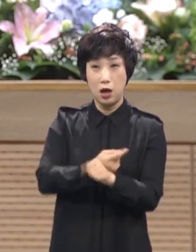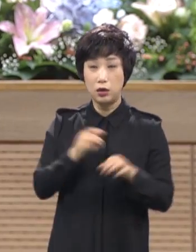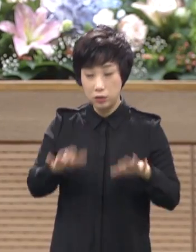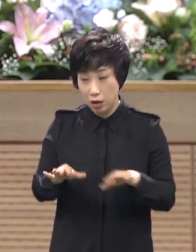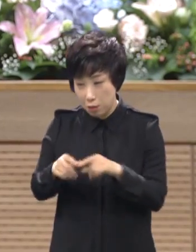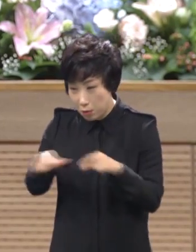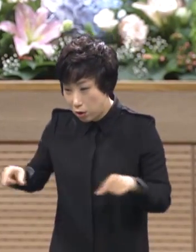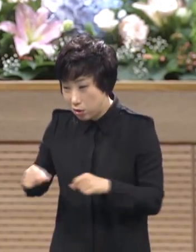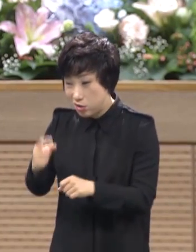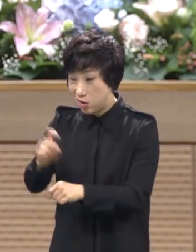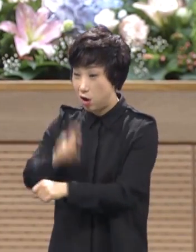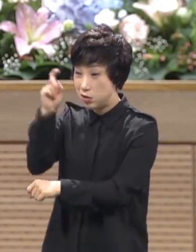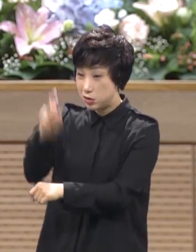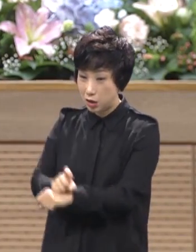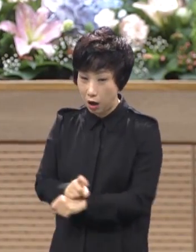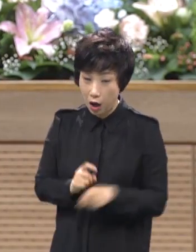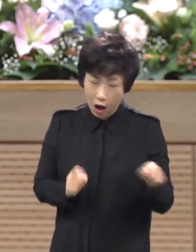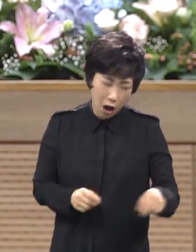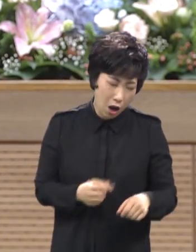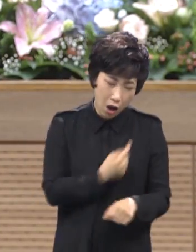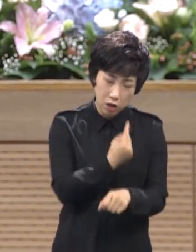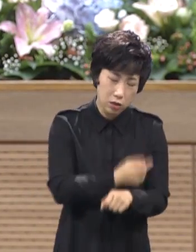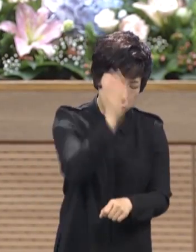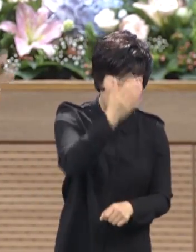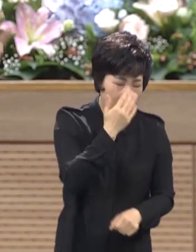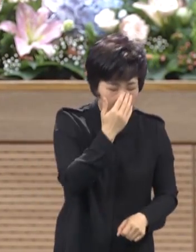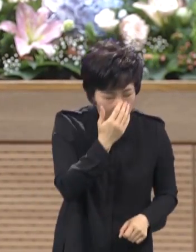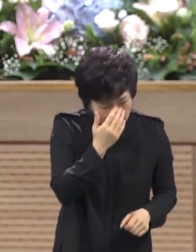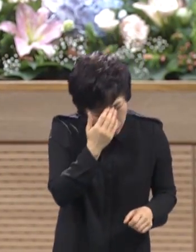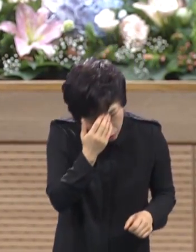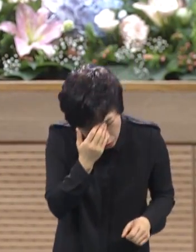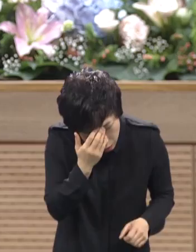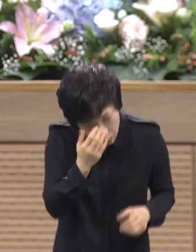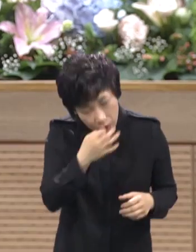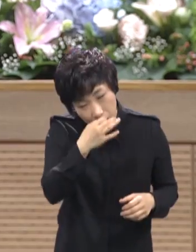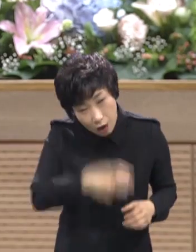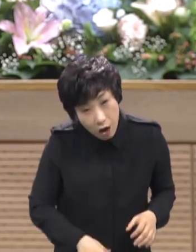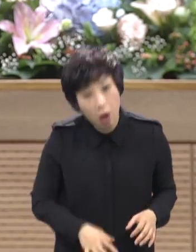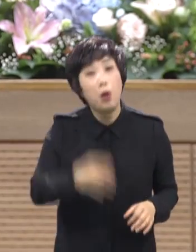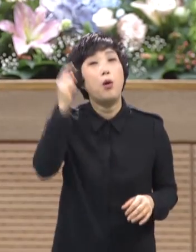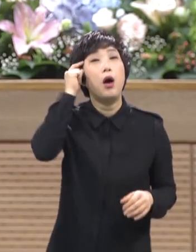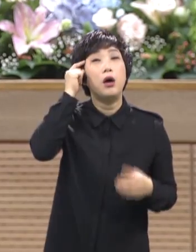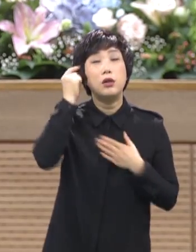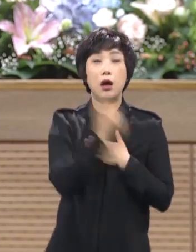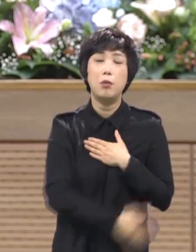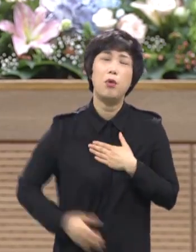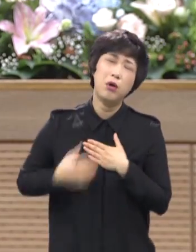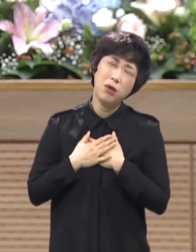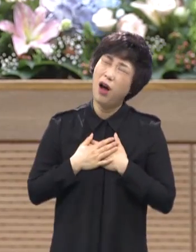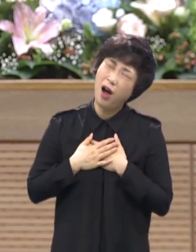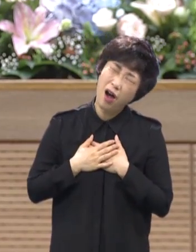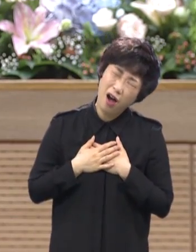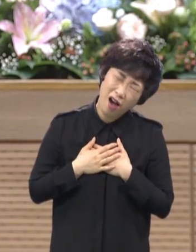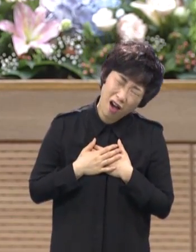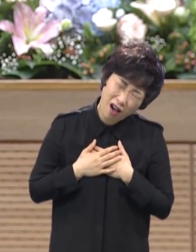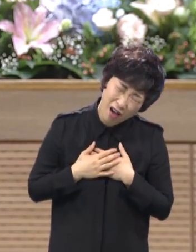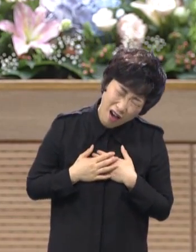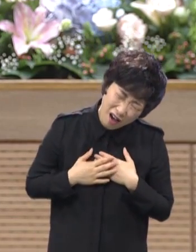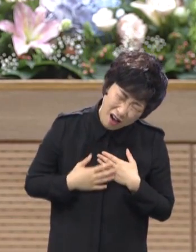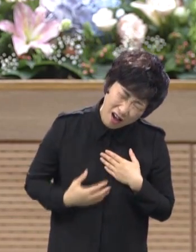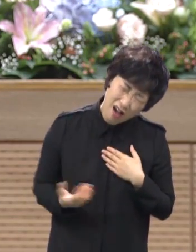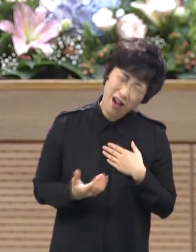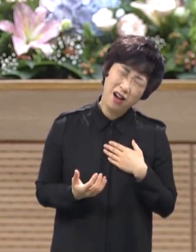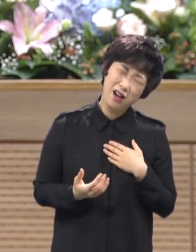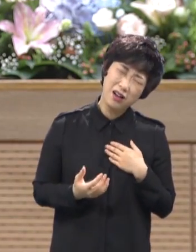평소에 10시간보다 더 힘들어. 왜 그럴까? 몸이 막 힘들 수가 없으니까.